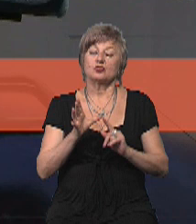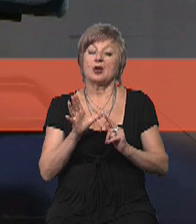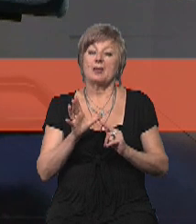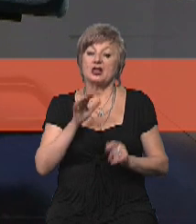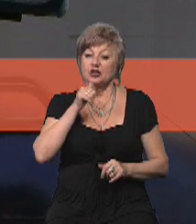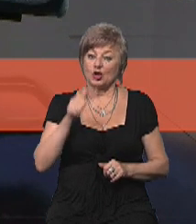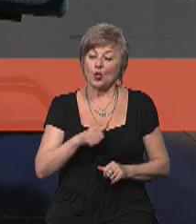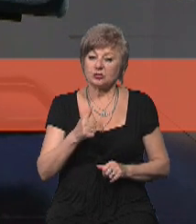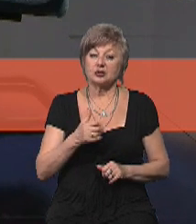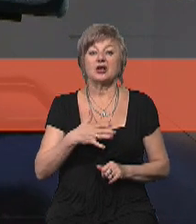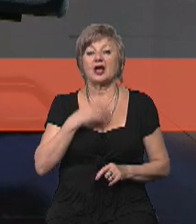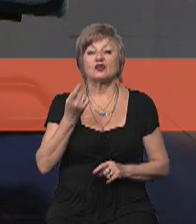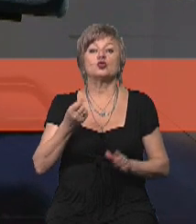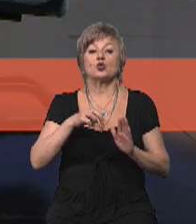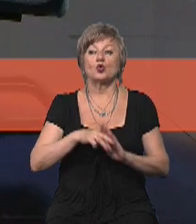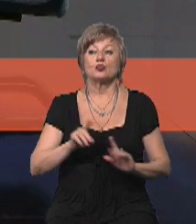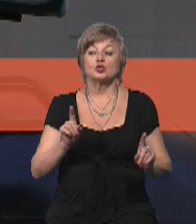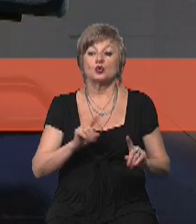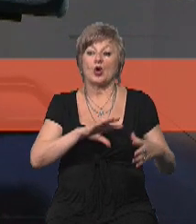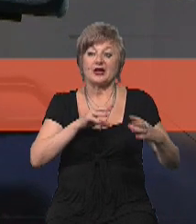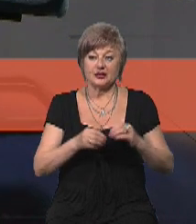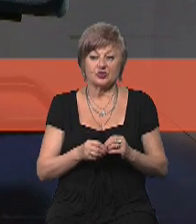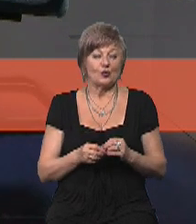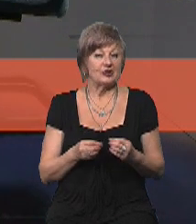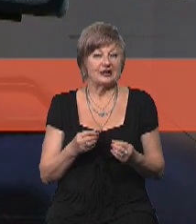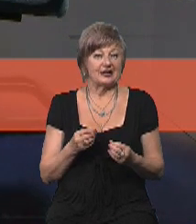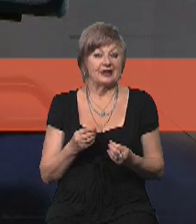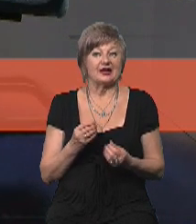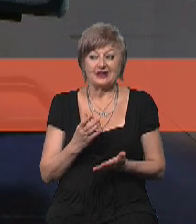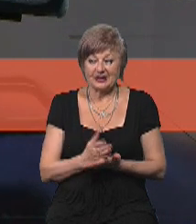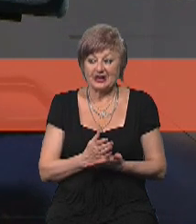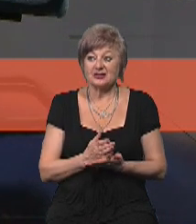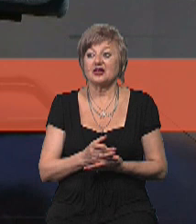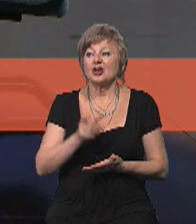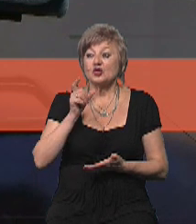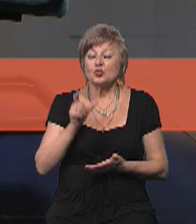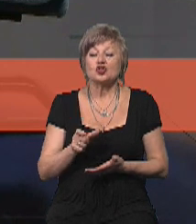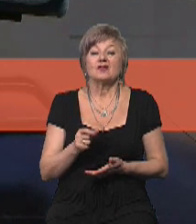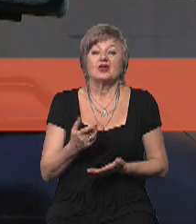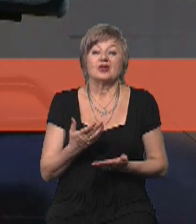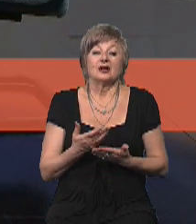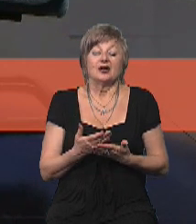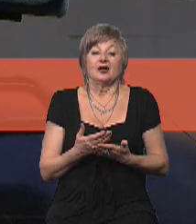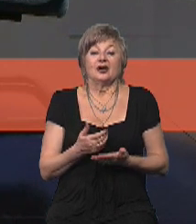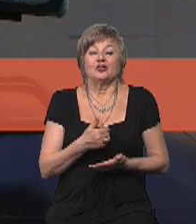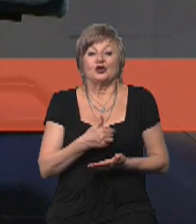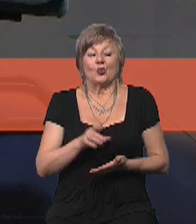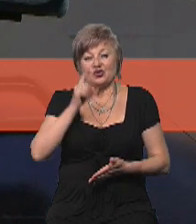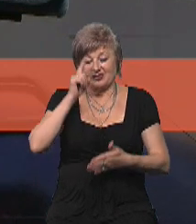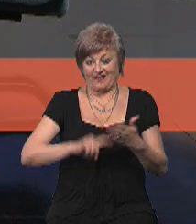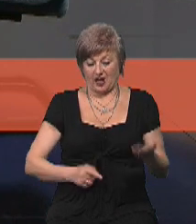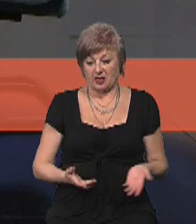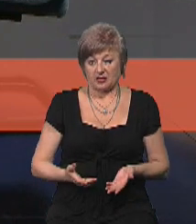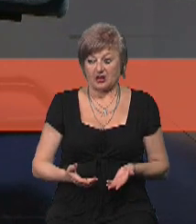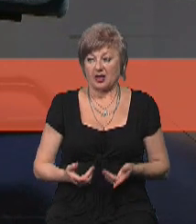год. И говорить о том, что нет результата, это может человек, который просто не хочет признавать реальных вещей.